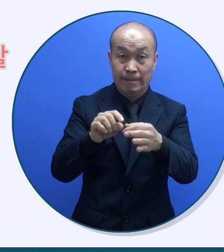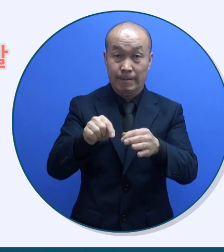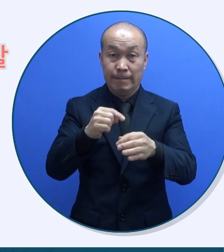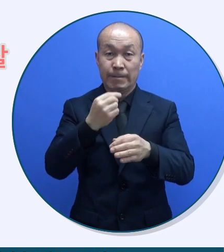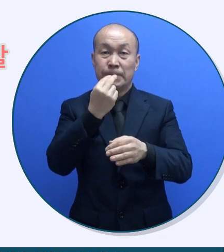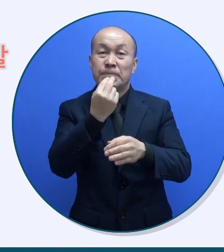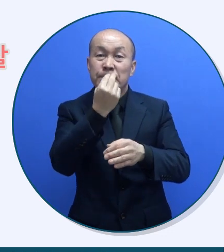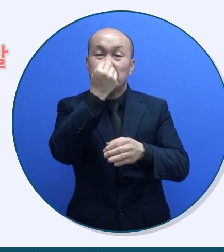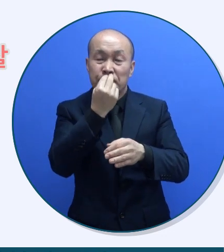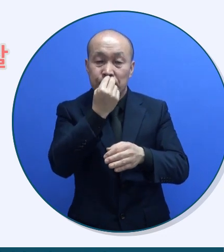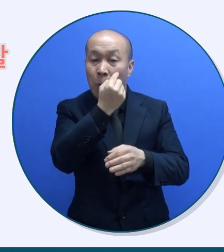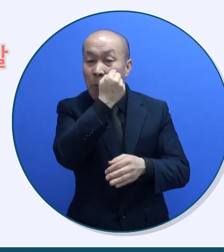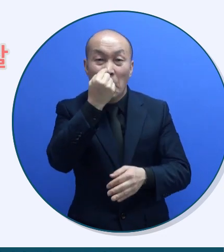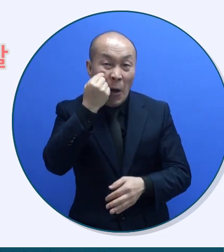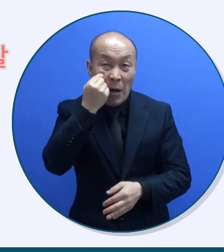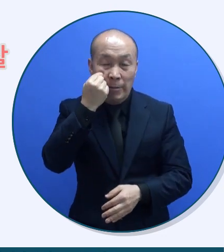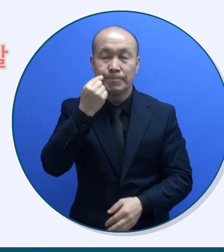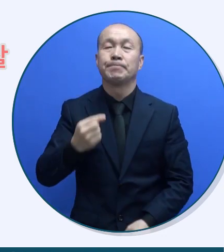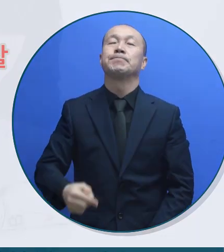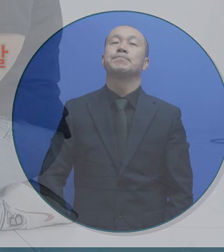의식이나 호흡 상태를 관찰해 주세요.